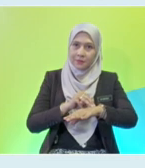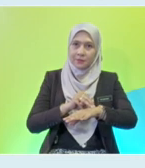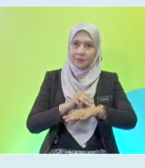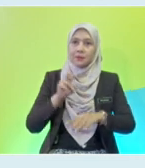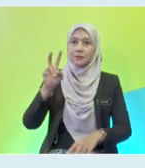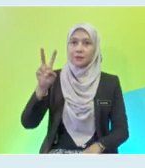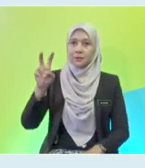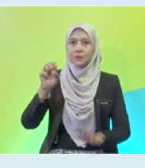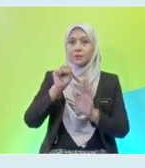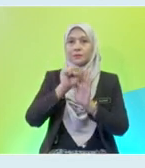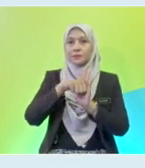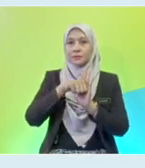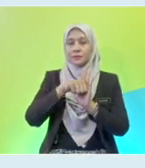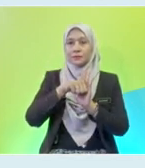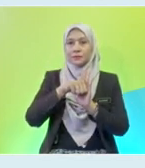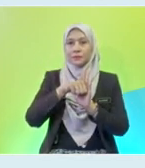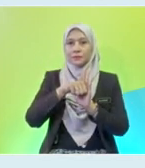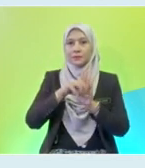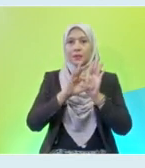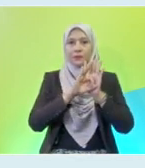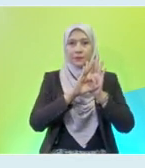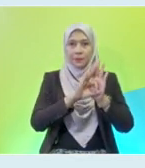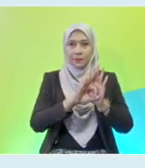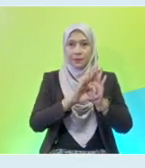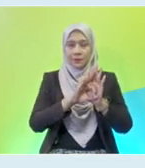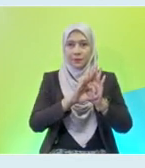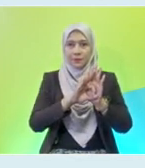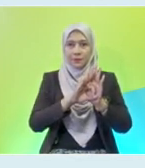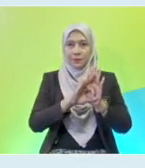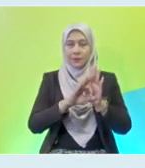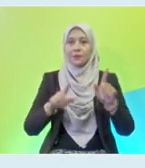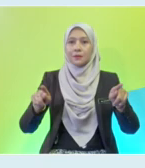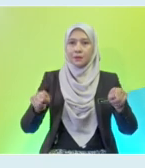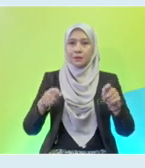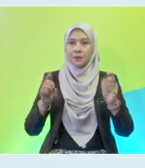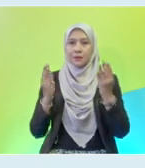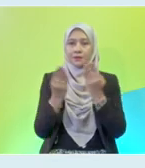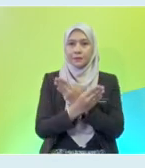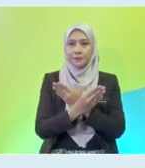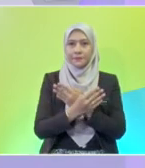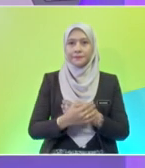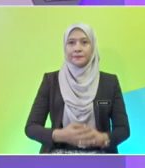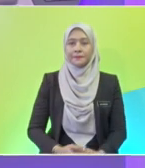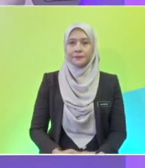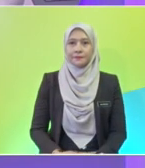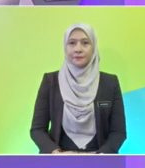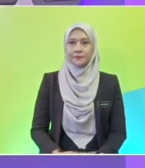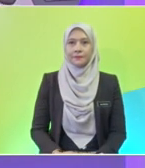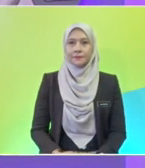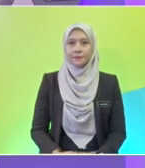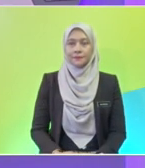kadang tidak balas murid-murid boleh mendapat jawaban ya senang nah tegang